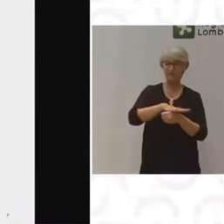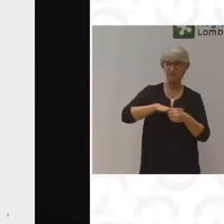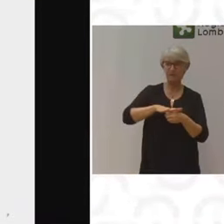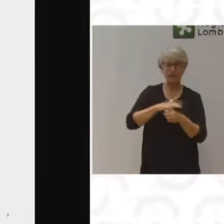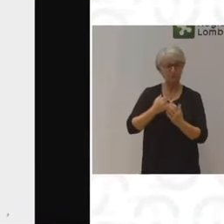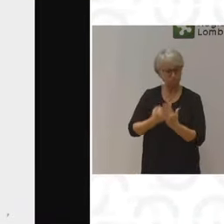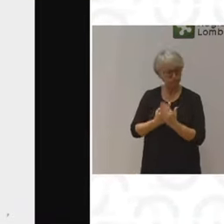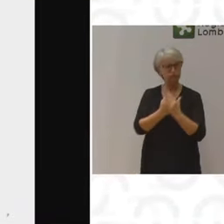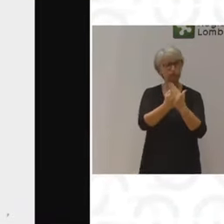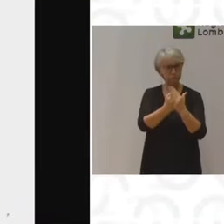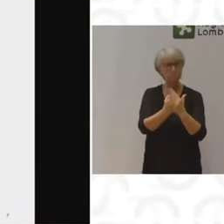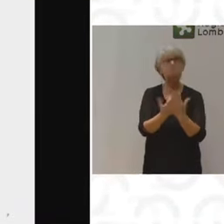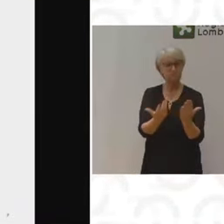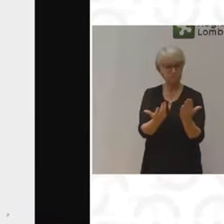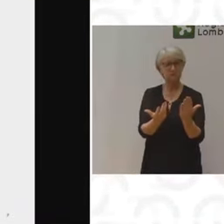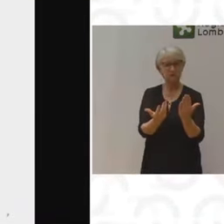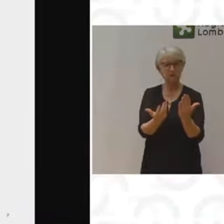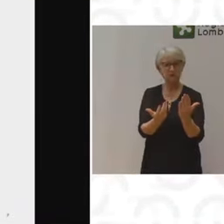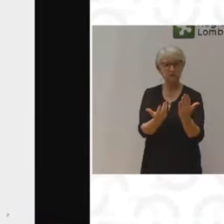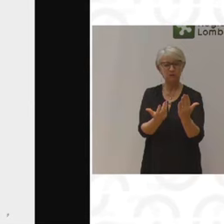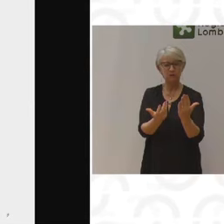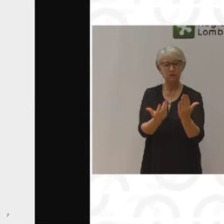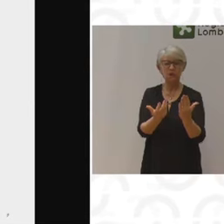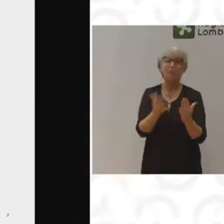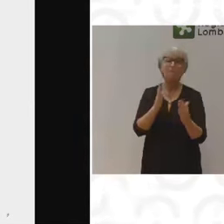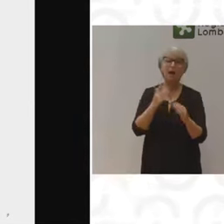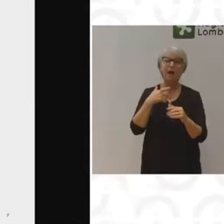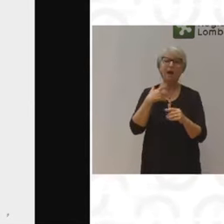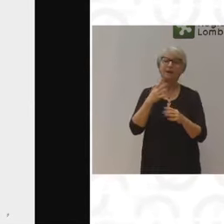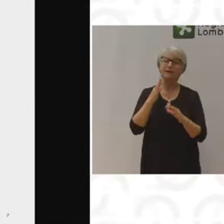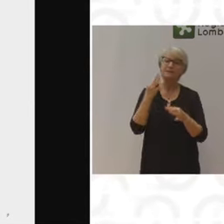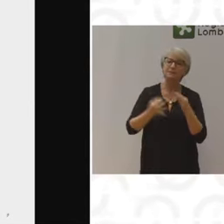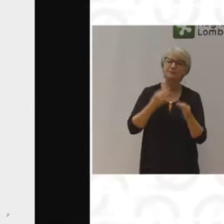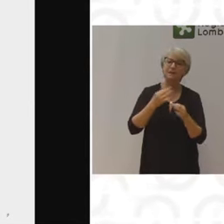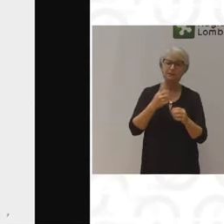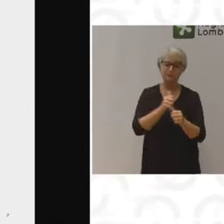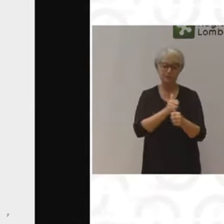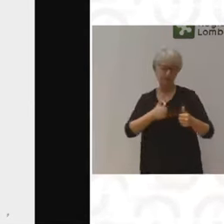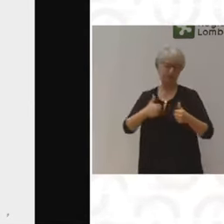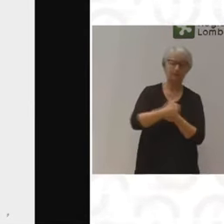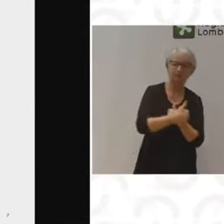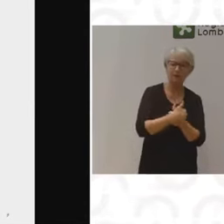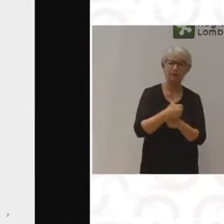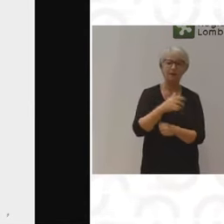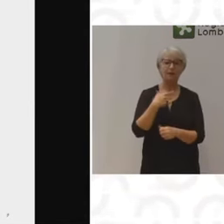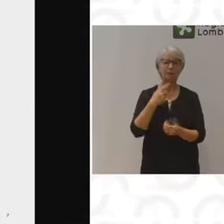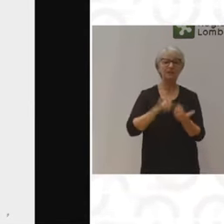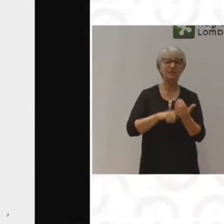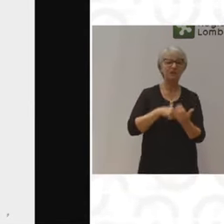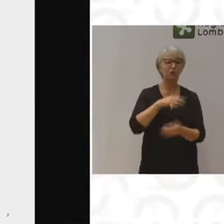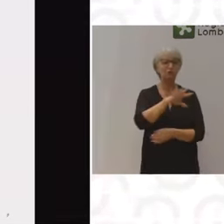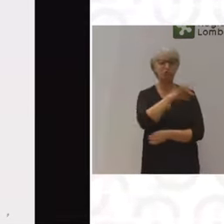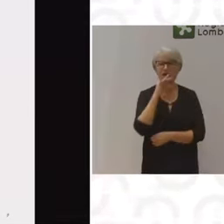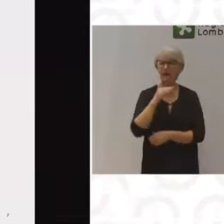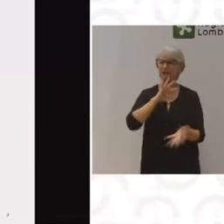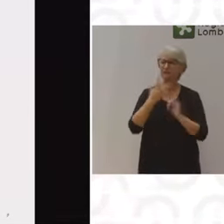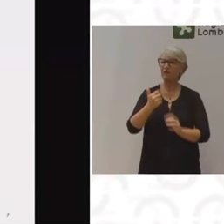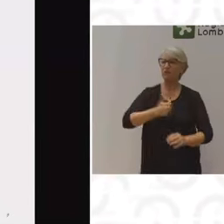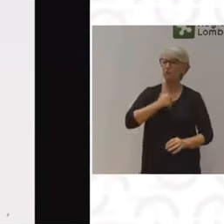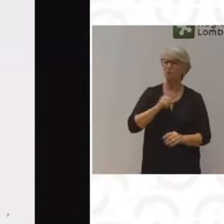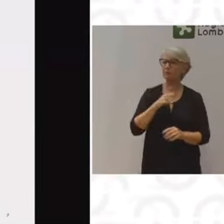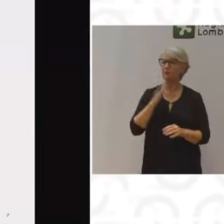sussidiamo, sostituendoci troppo spesso a loro, al loro diritto di scelta, al loro desiderio di intraprendere una vita autonoma.